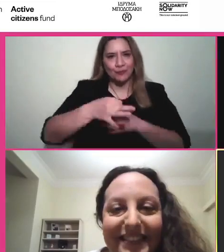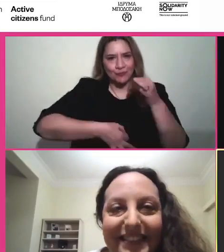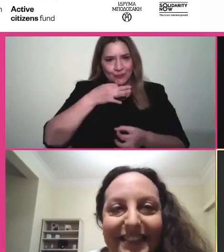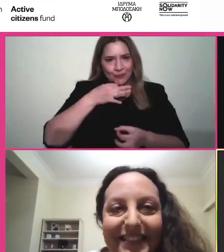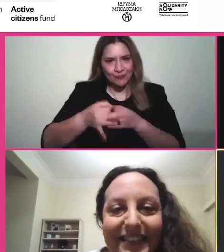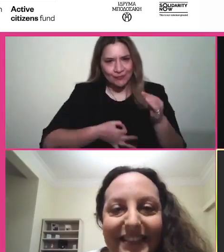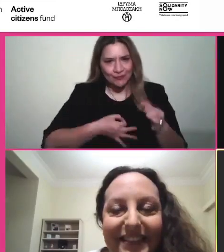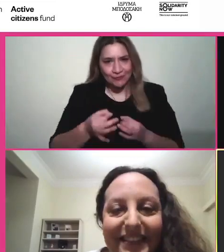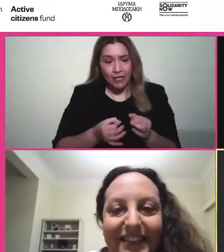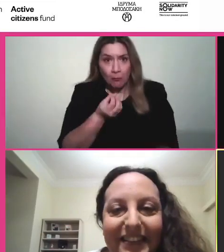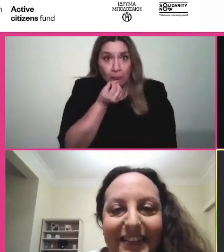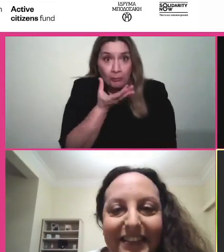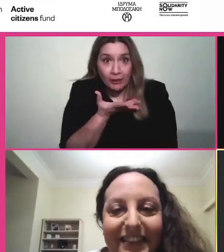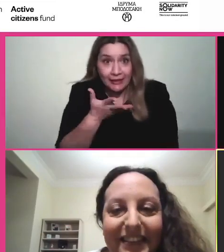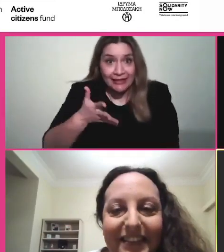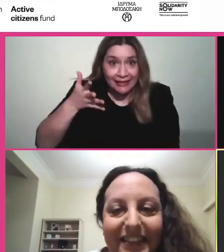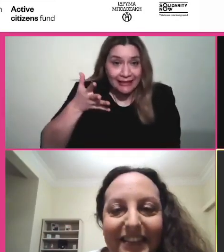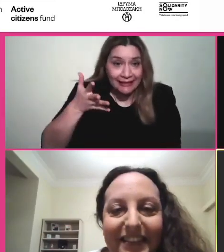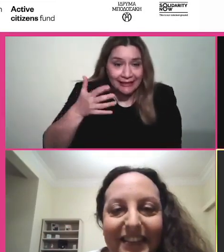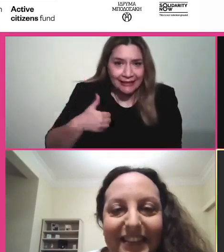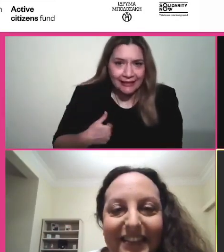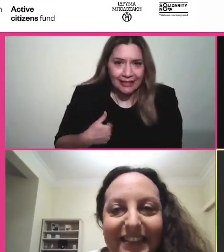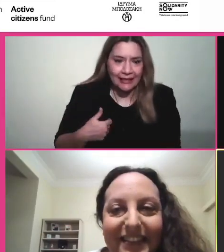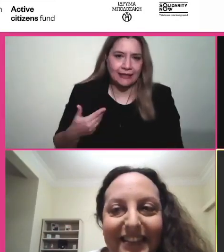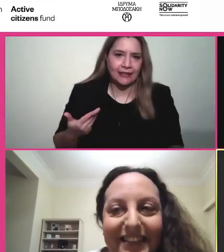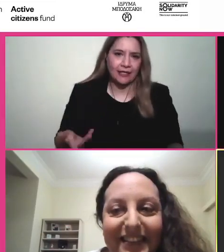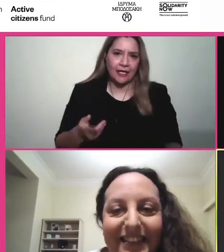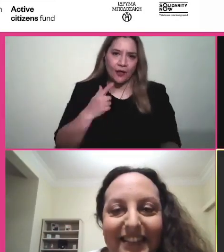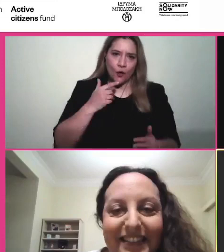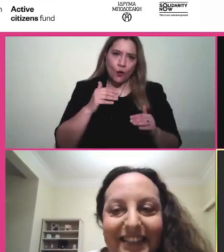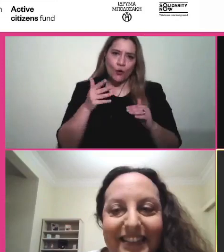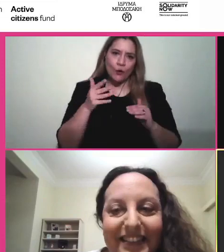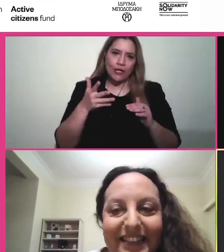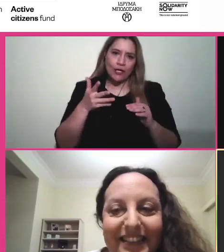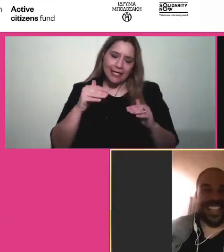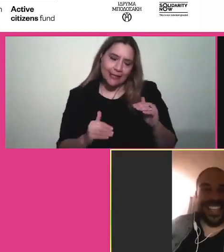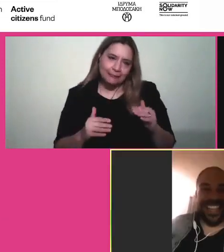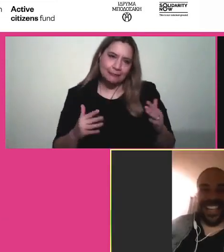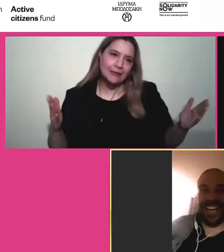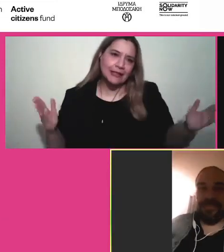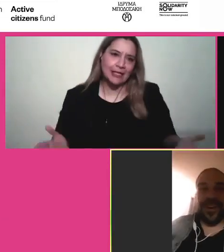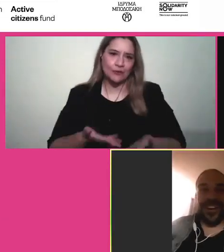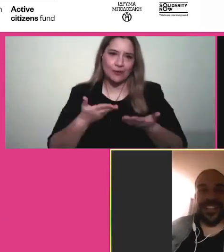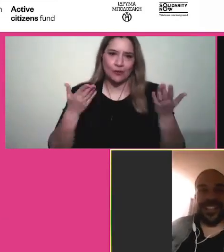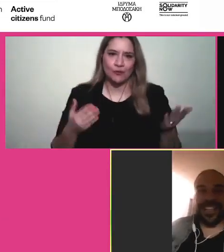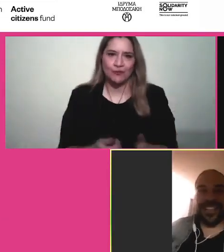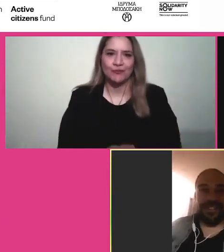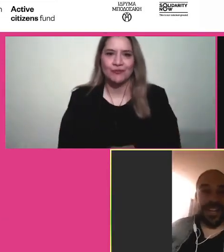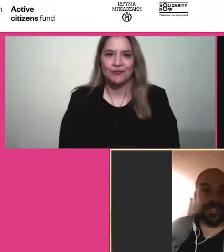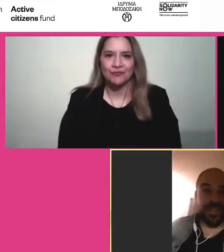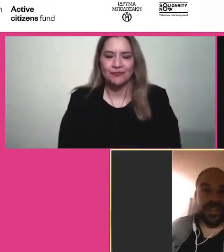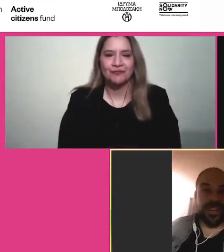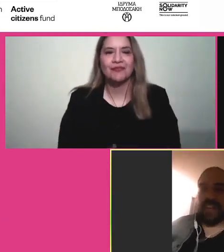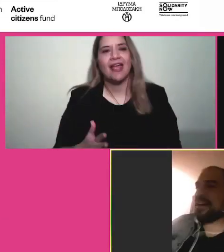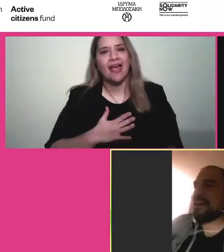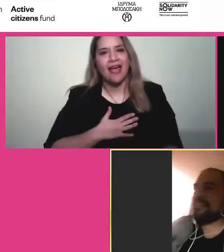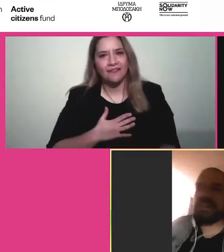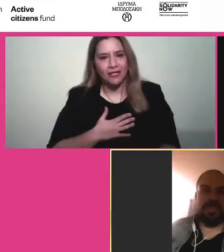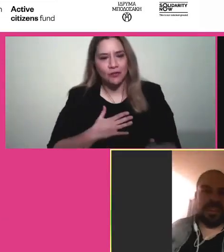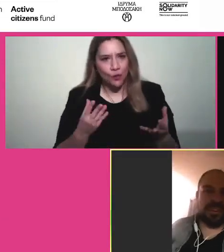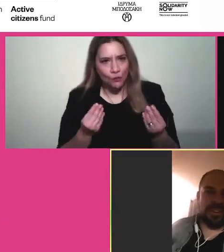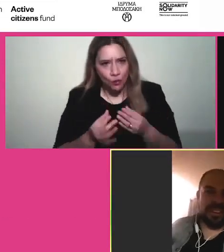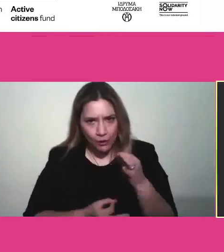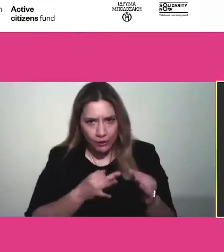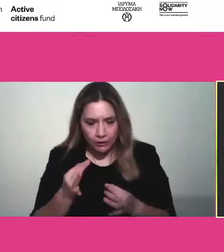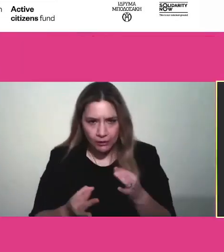Πρόδωσε στην ηλικία μου, έτσι, ενώ είμαι πολύ πιο μικρότερος από σένα. Αλλά τέλος πάντων. Λοιπόν, σας ευχαριστώ. Δεν θα πω